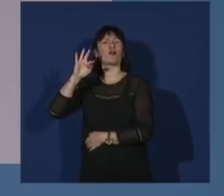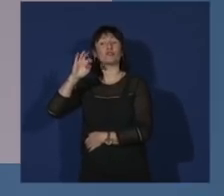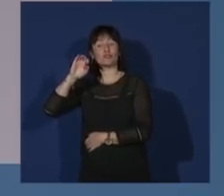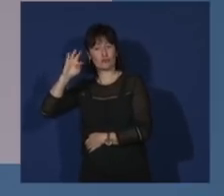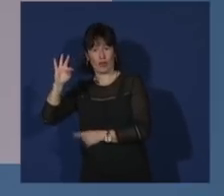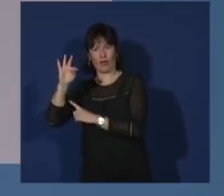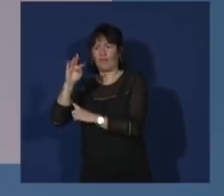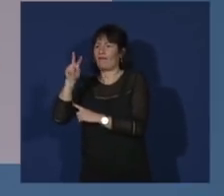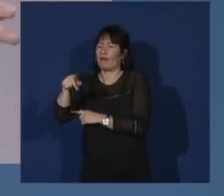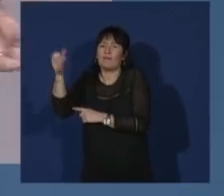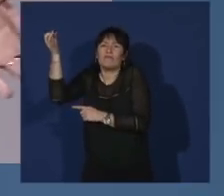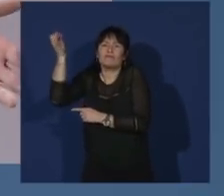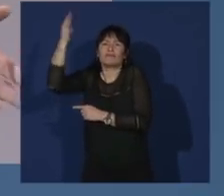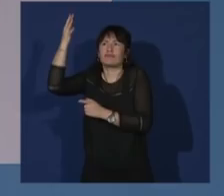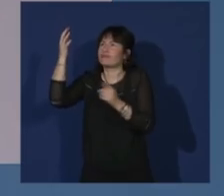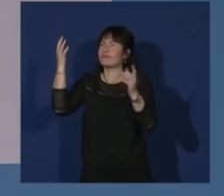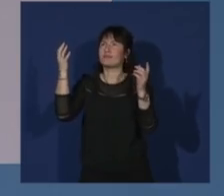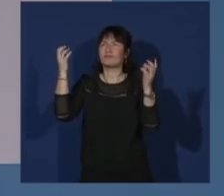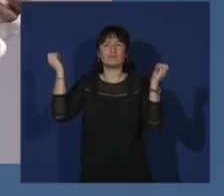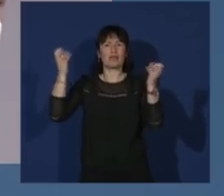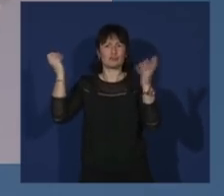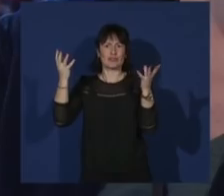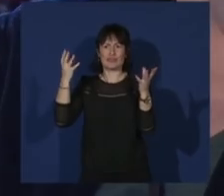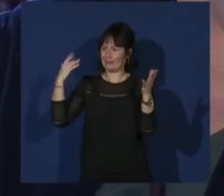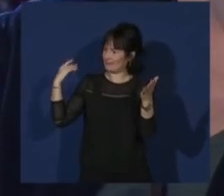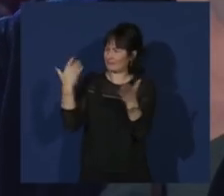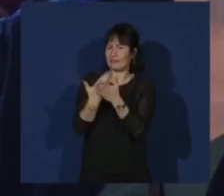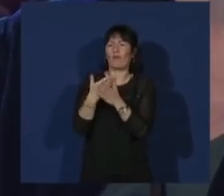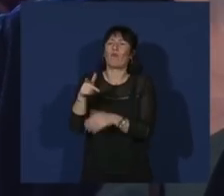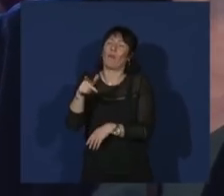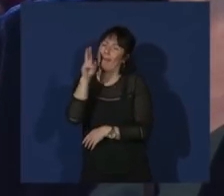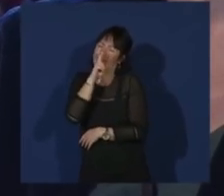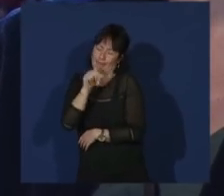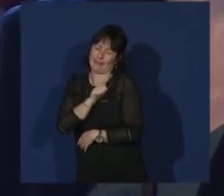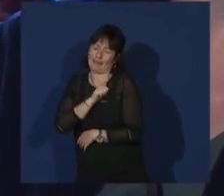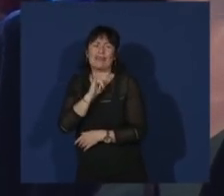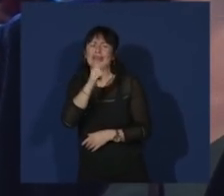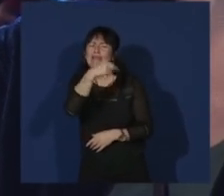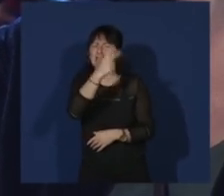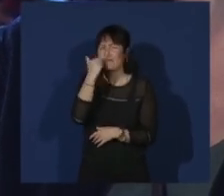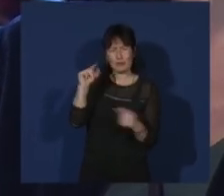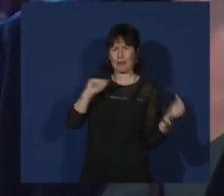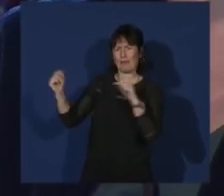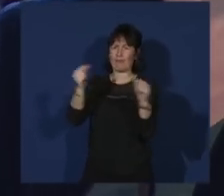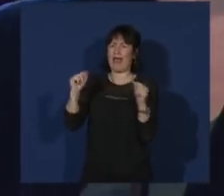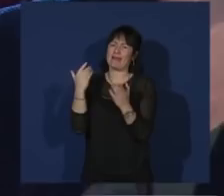cette campagne. Ça, c'est une private joke. Pour ceux qui ont regardé les débats, ça se mérite une private joke, il faut le comprendre.